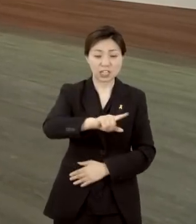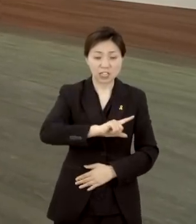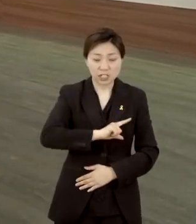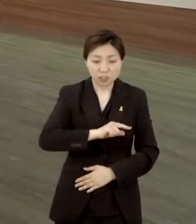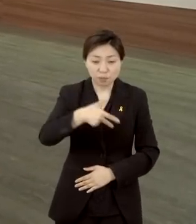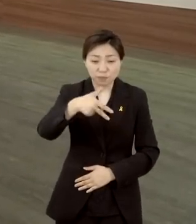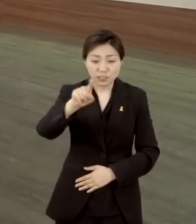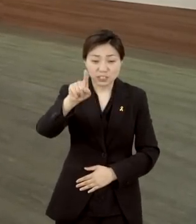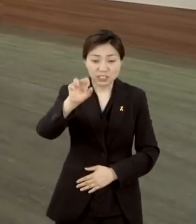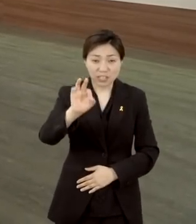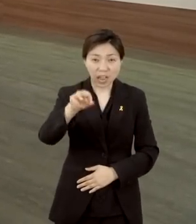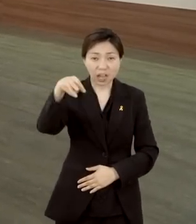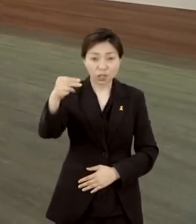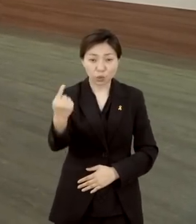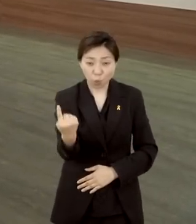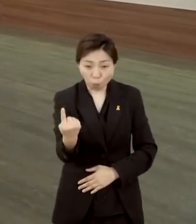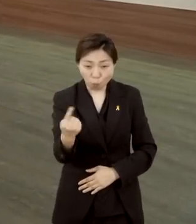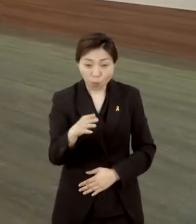장로 비구구나